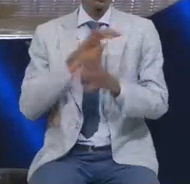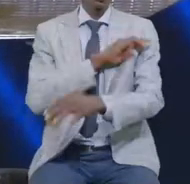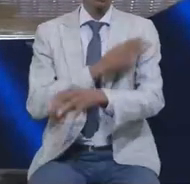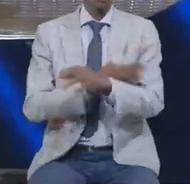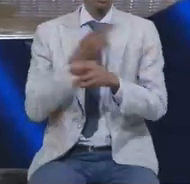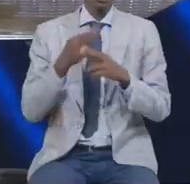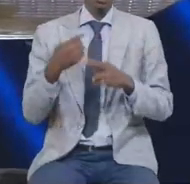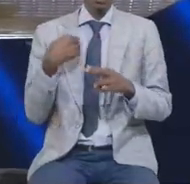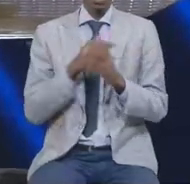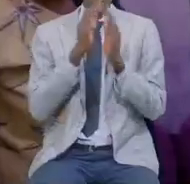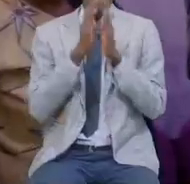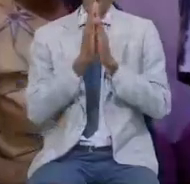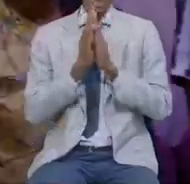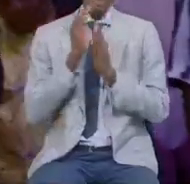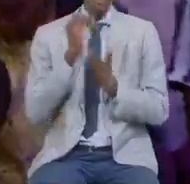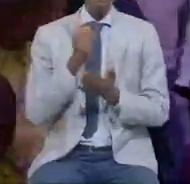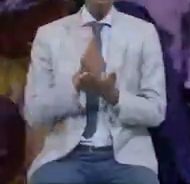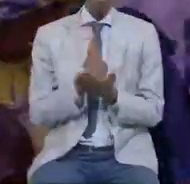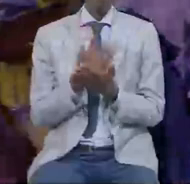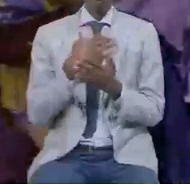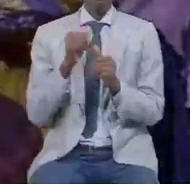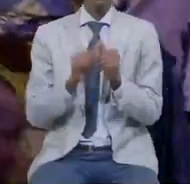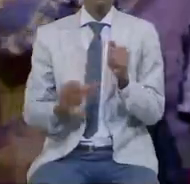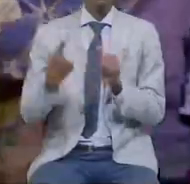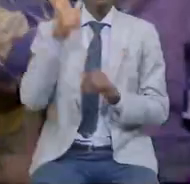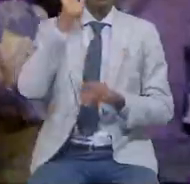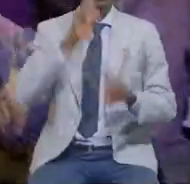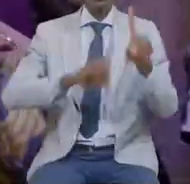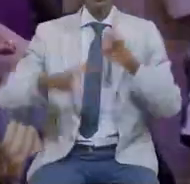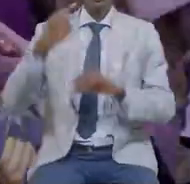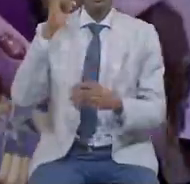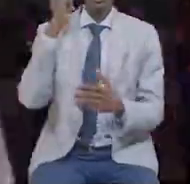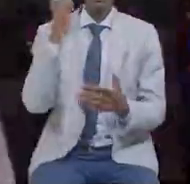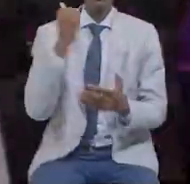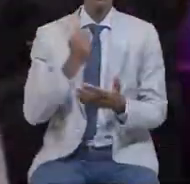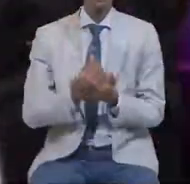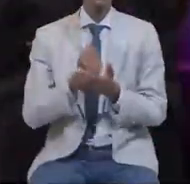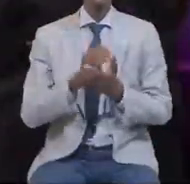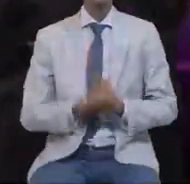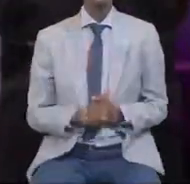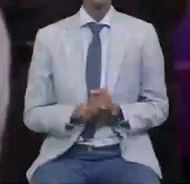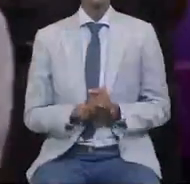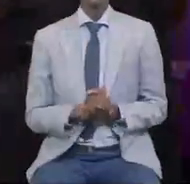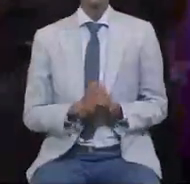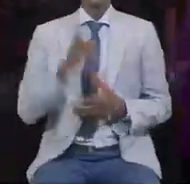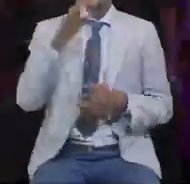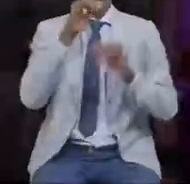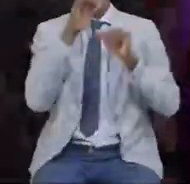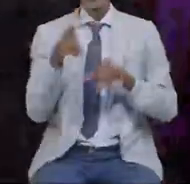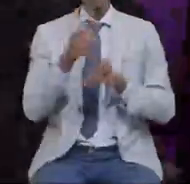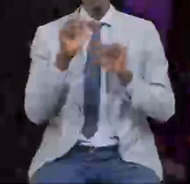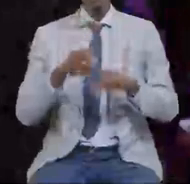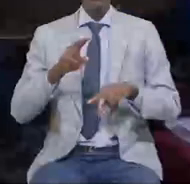de Jésus, nous prions et que tout le monde dise Amen. Que le Seigneur vous